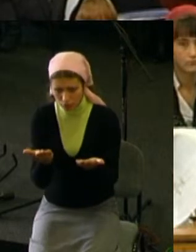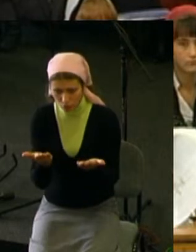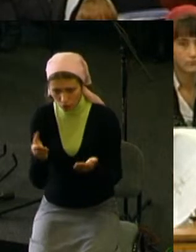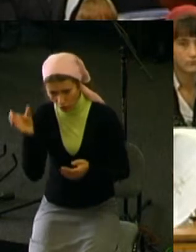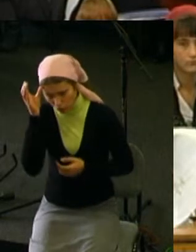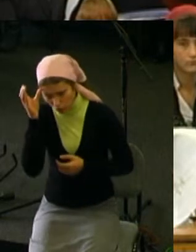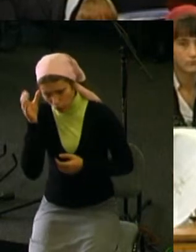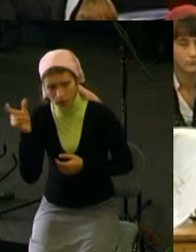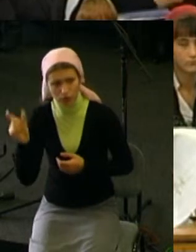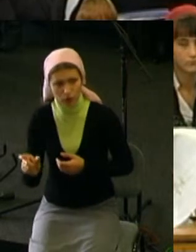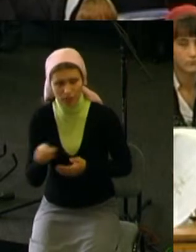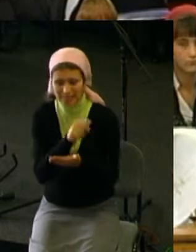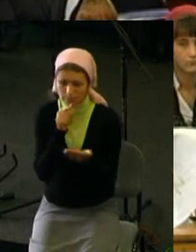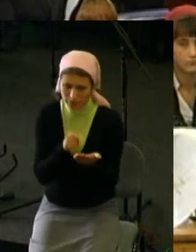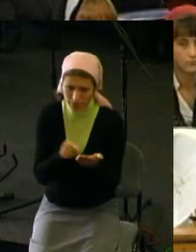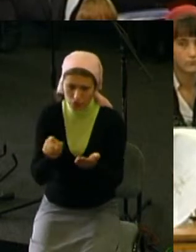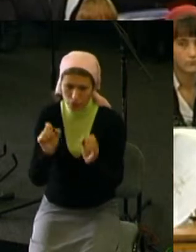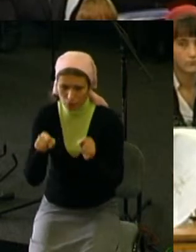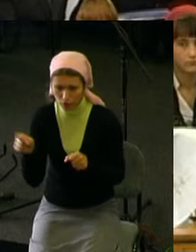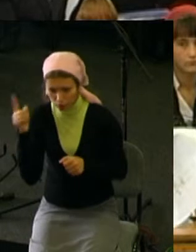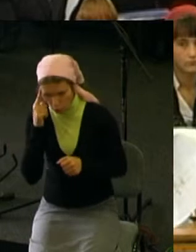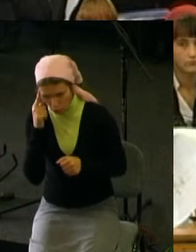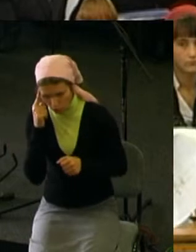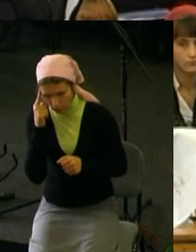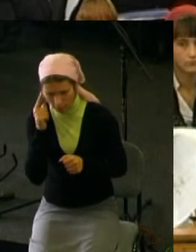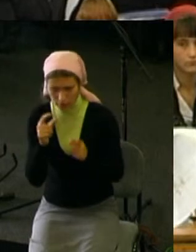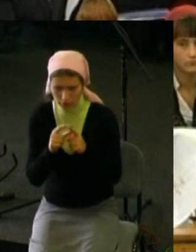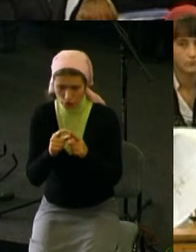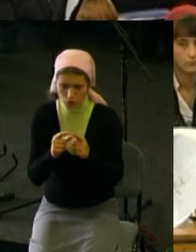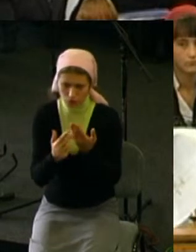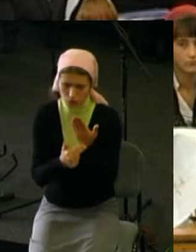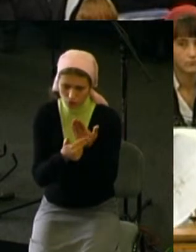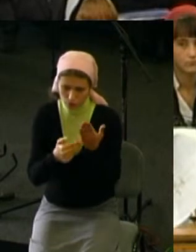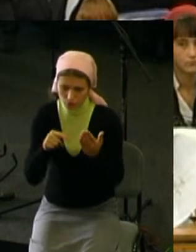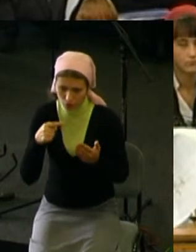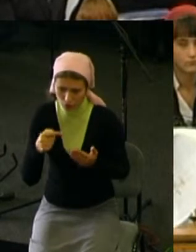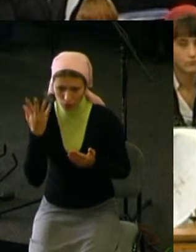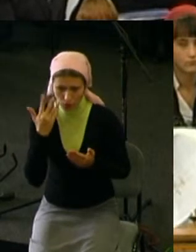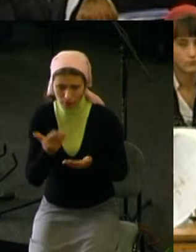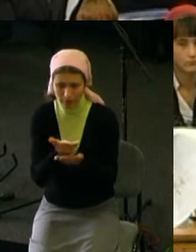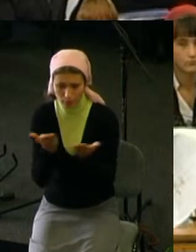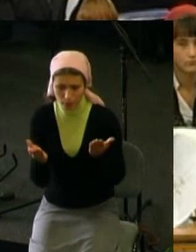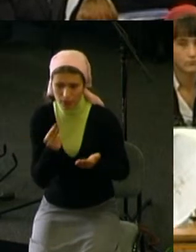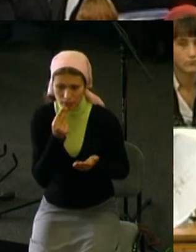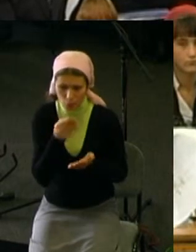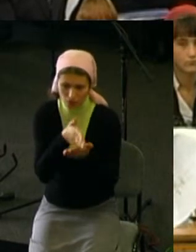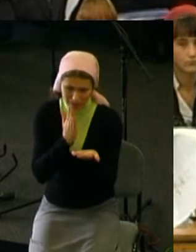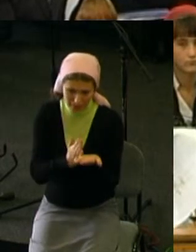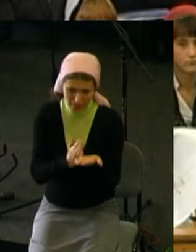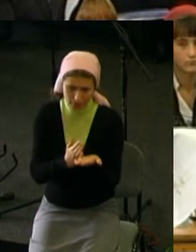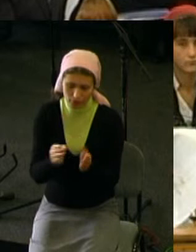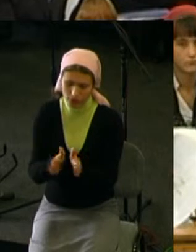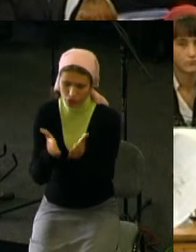і задає запитання щоб ми могли б думати Слово Боже говорить коли ми їмо хліб